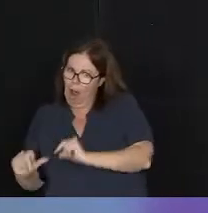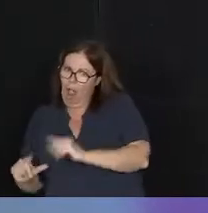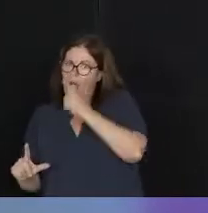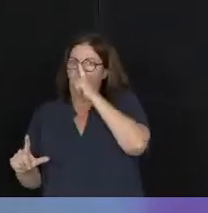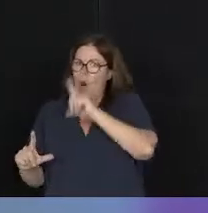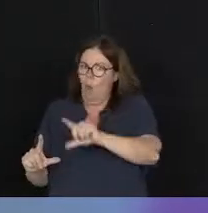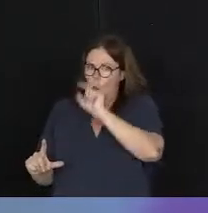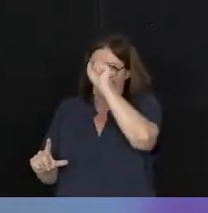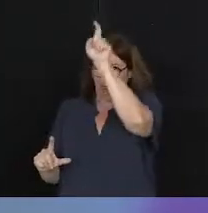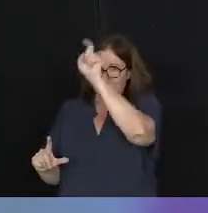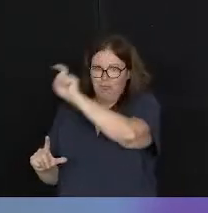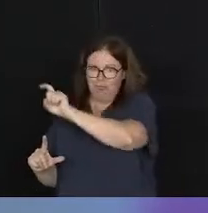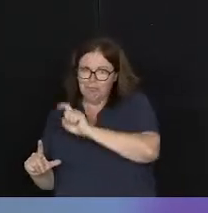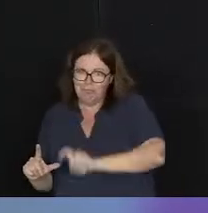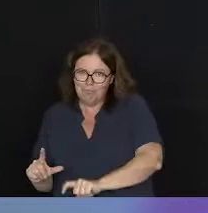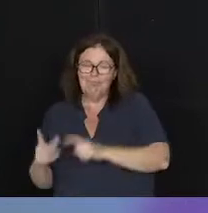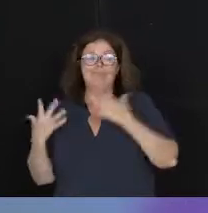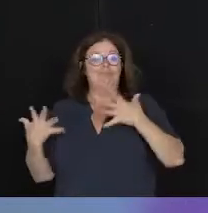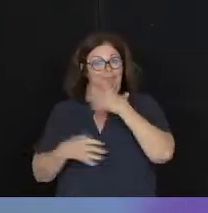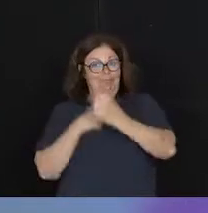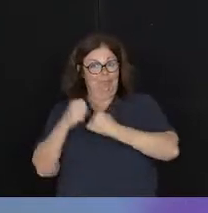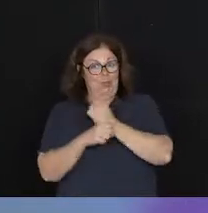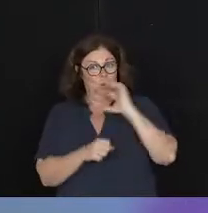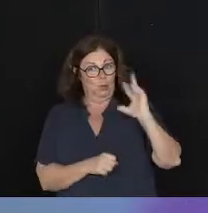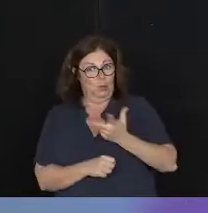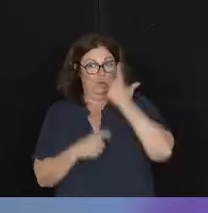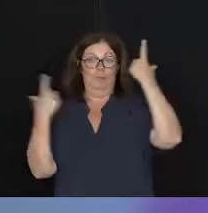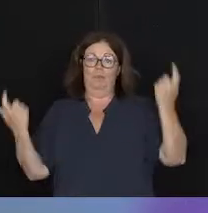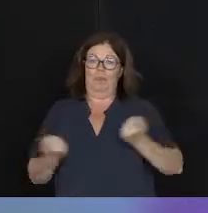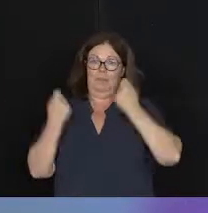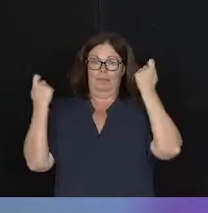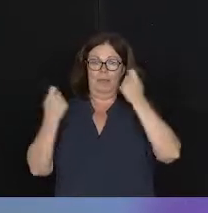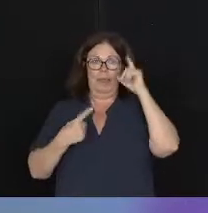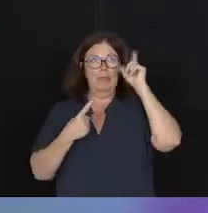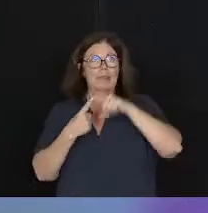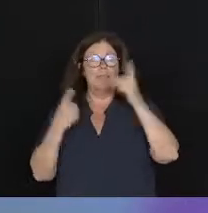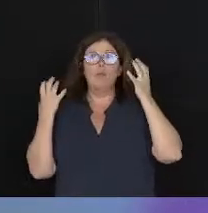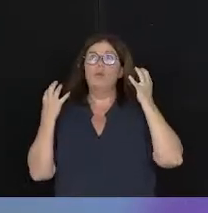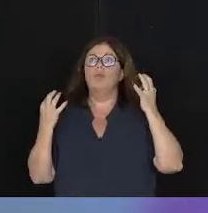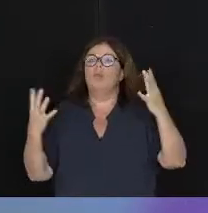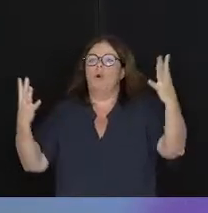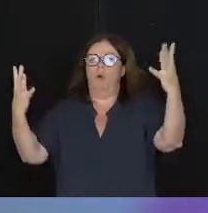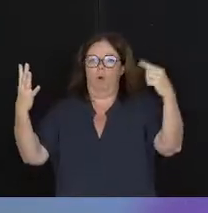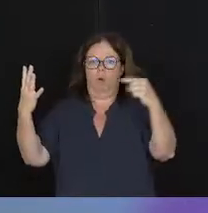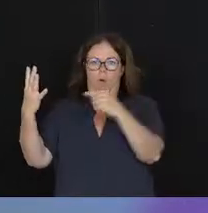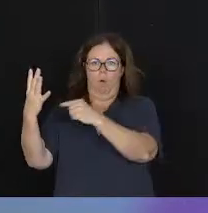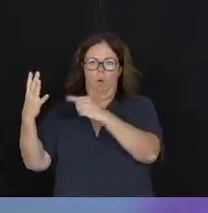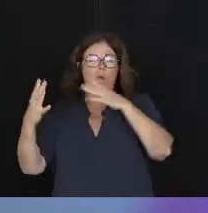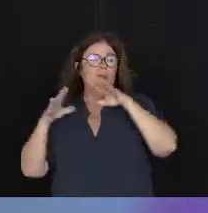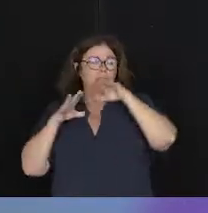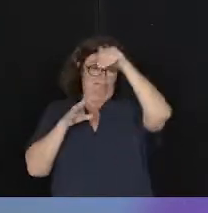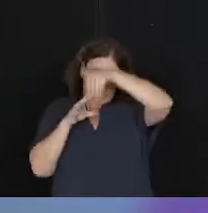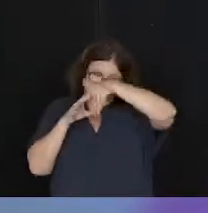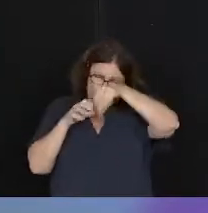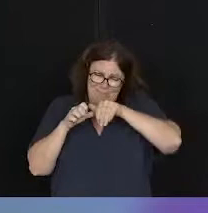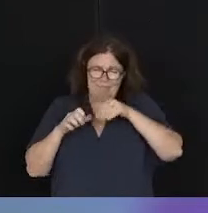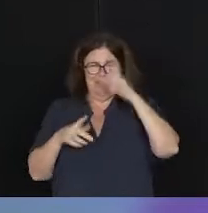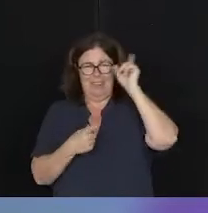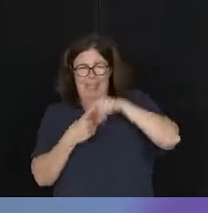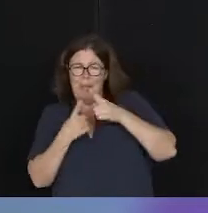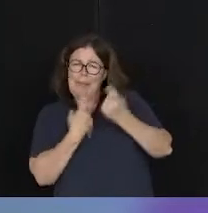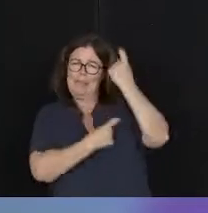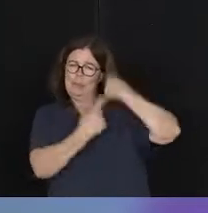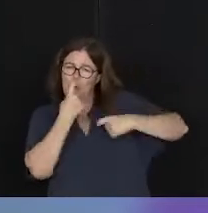etc. Cette année, donc, c'est la troisième édition sur le thème du temps. On a plein de manifestations en histoire,